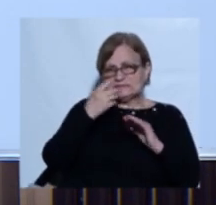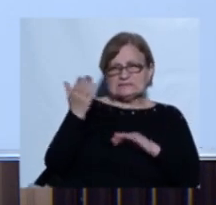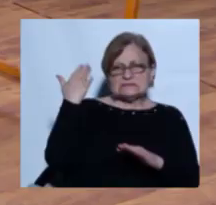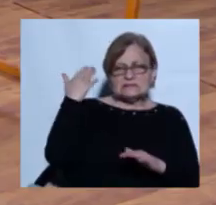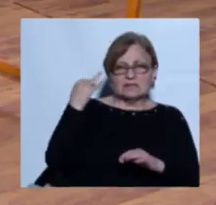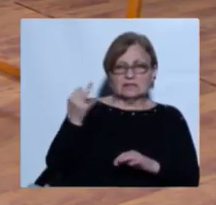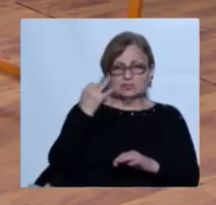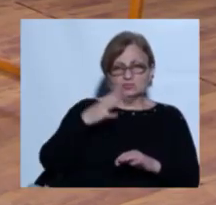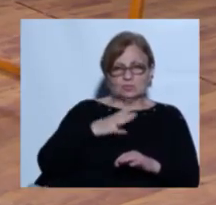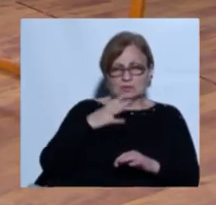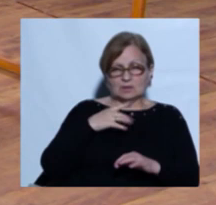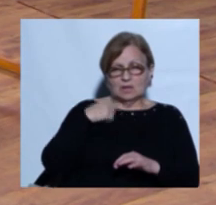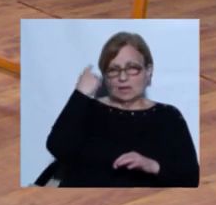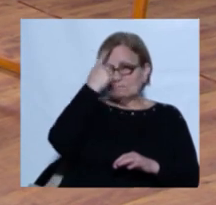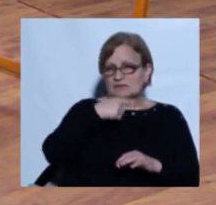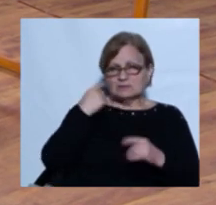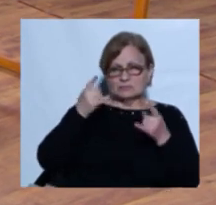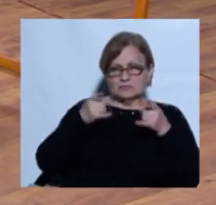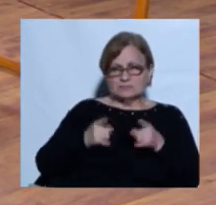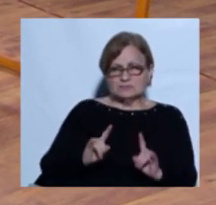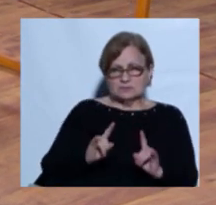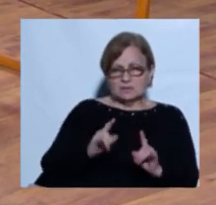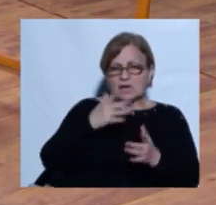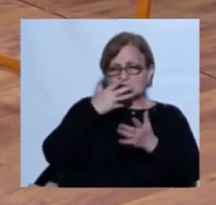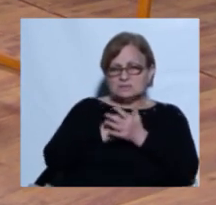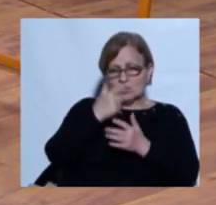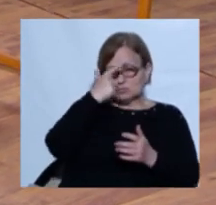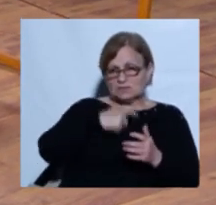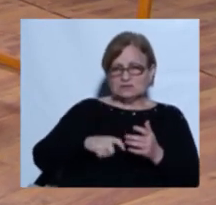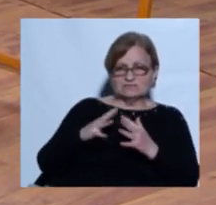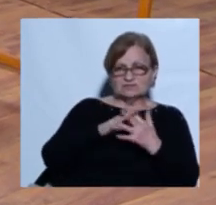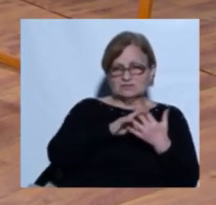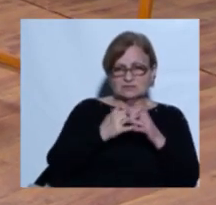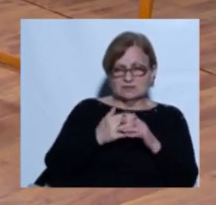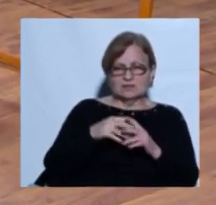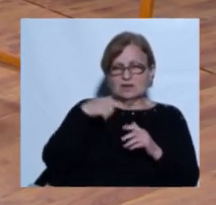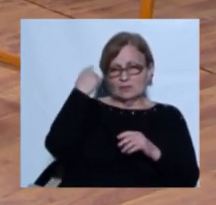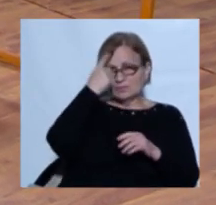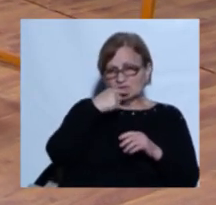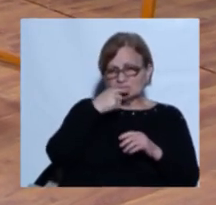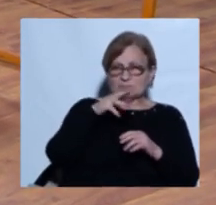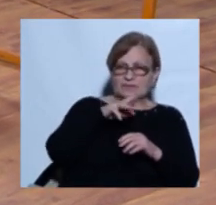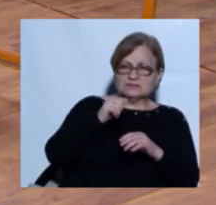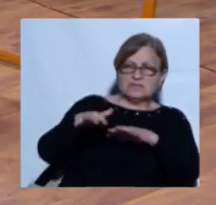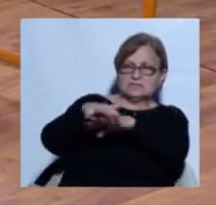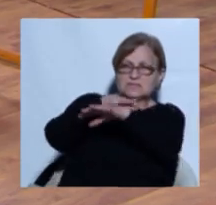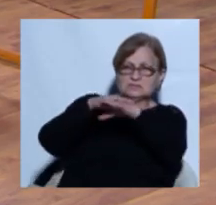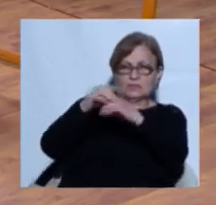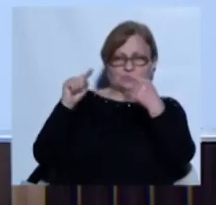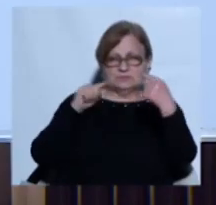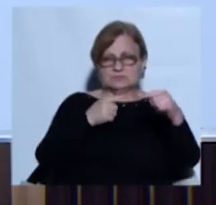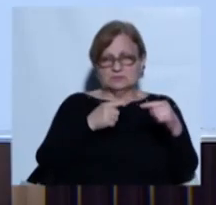ყოფაზე, პიროვნების დაბადებაზე, საკუთარ თავთან ჭიდილზე, პიროვნებისა და საზოგადოების